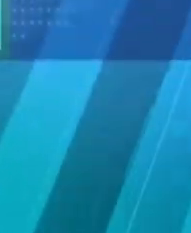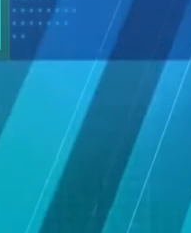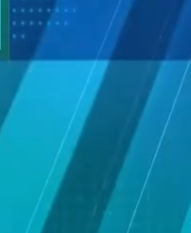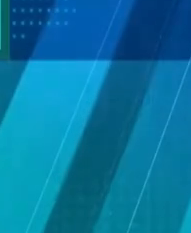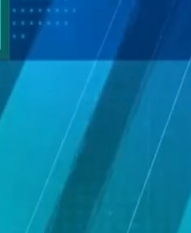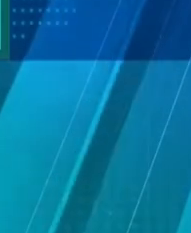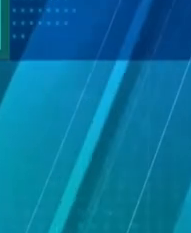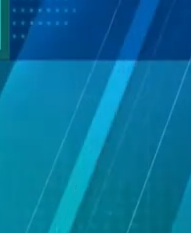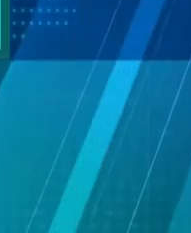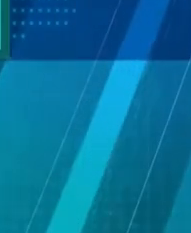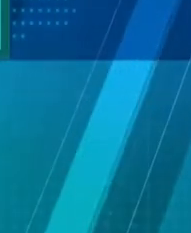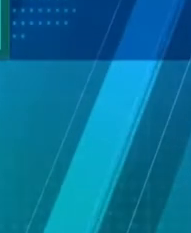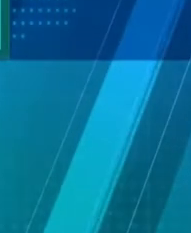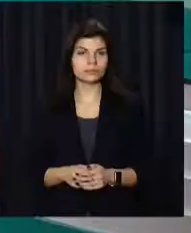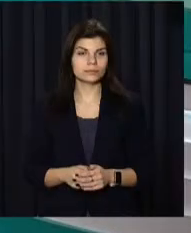Музика